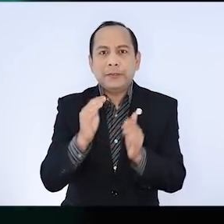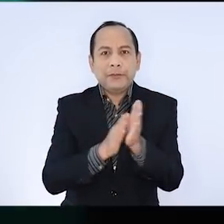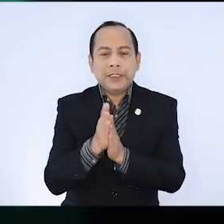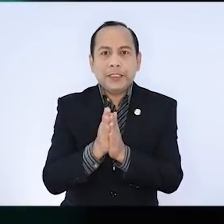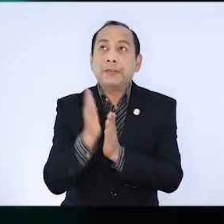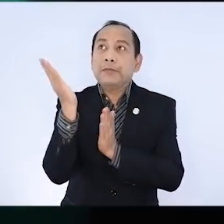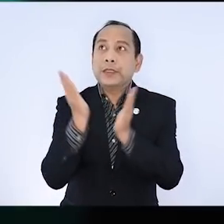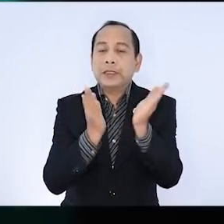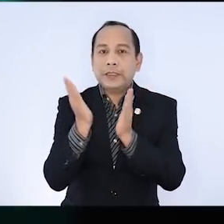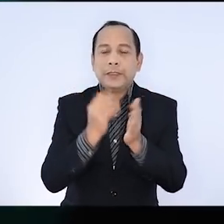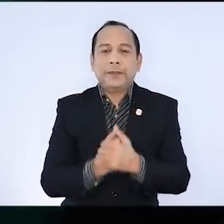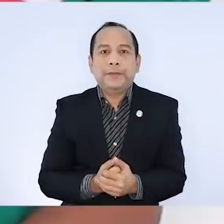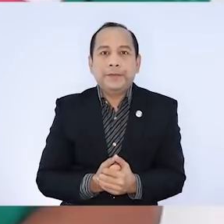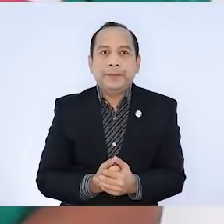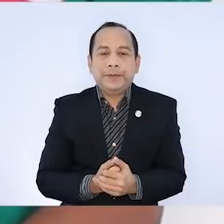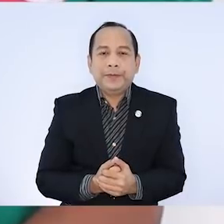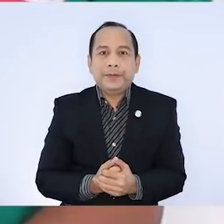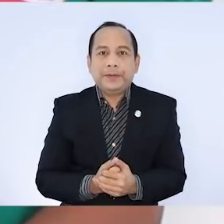masiglang paglilingkod.